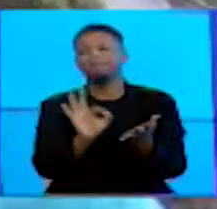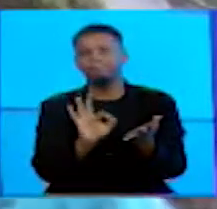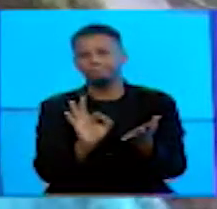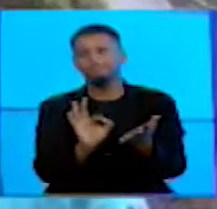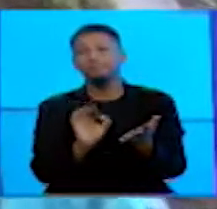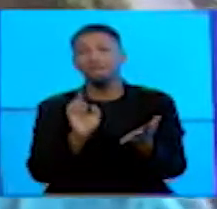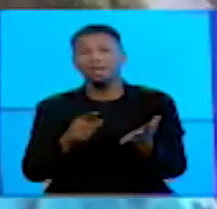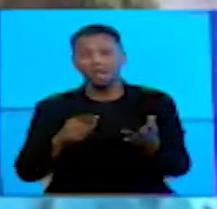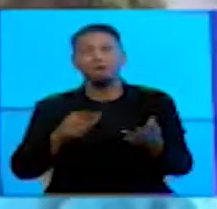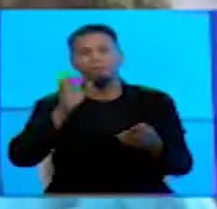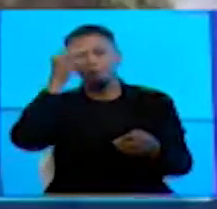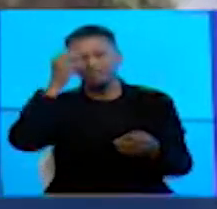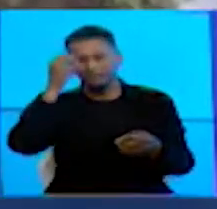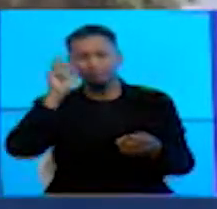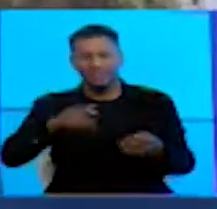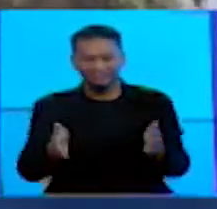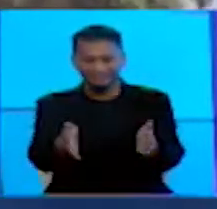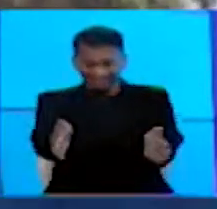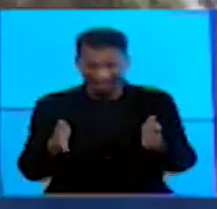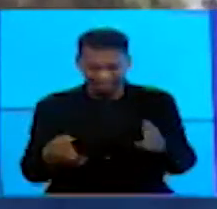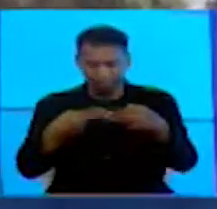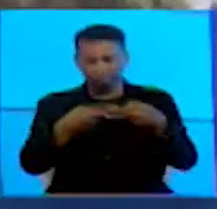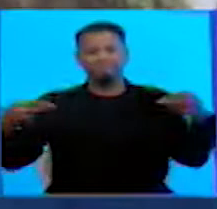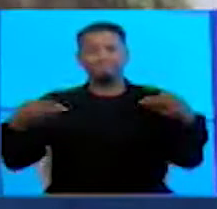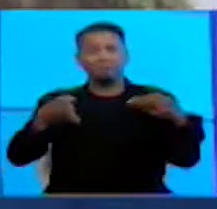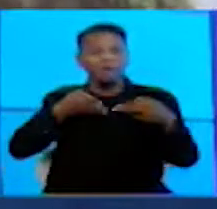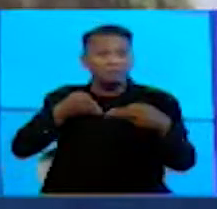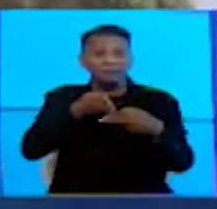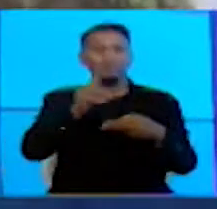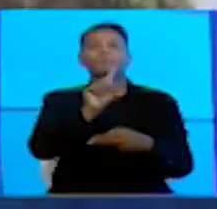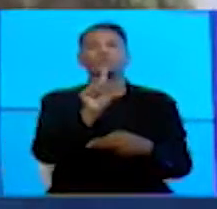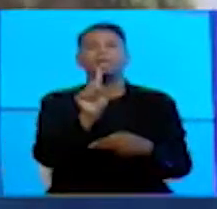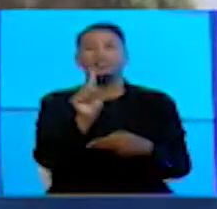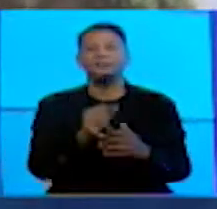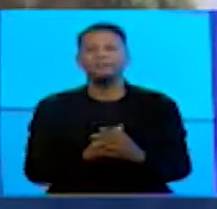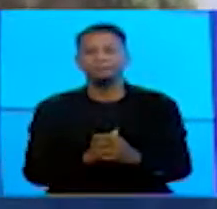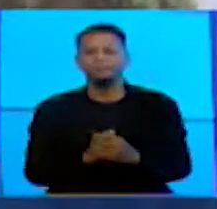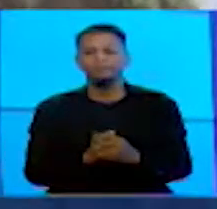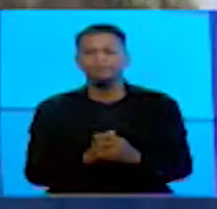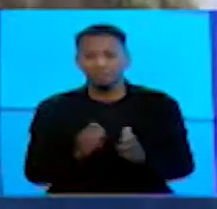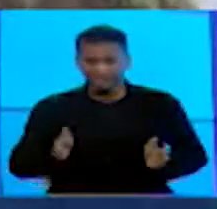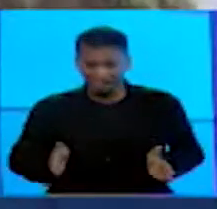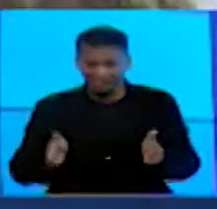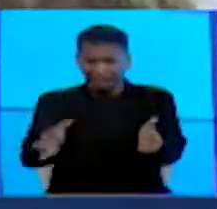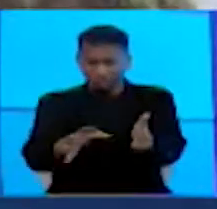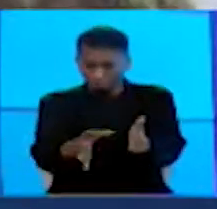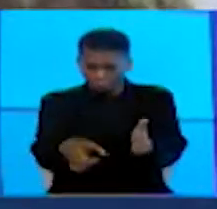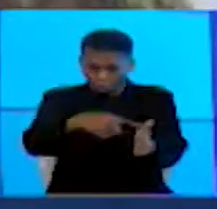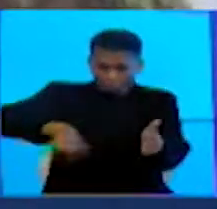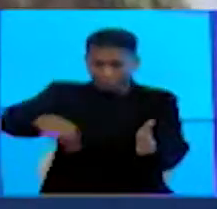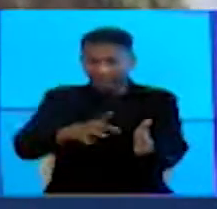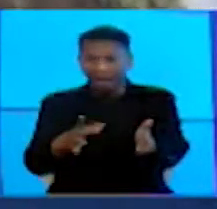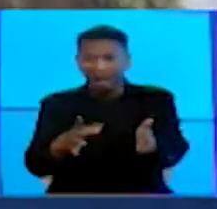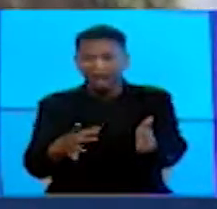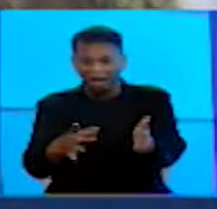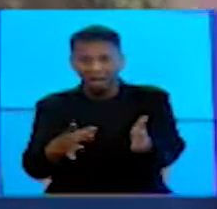sampai ada kan satu lagi di depan ada gorong-gorong yang bolong, jadi baru sampai ke 5